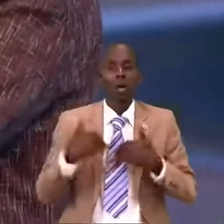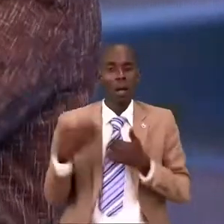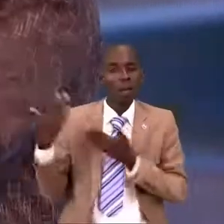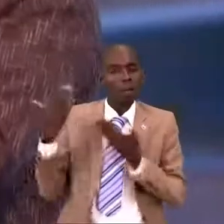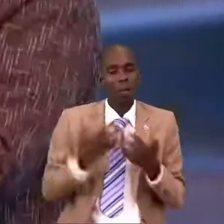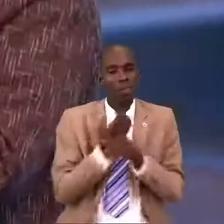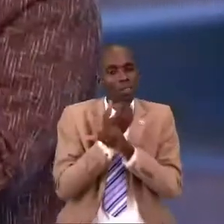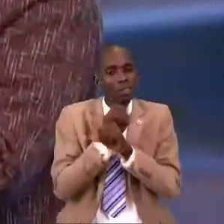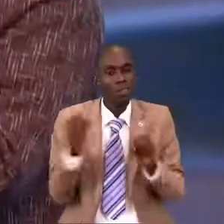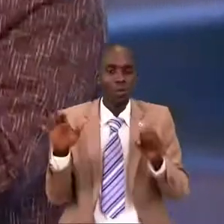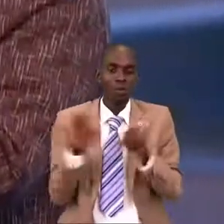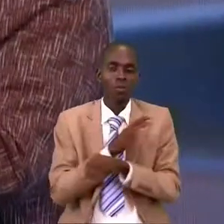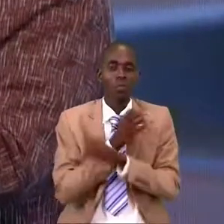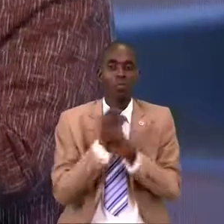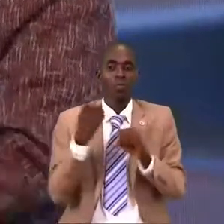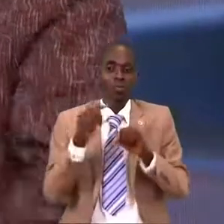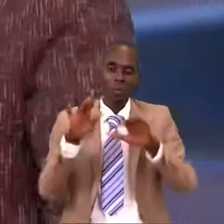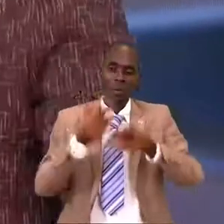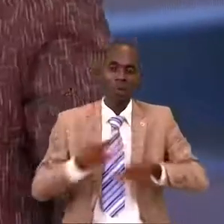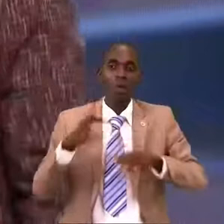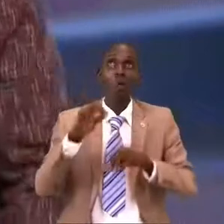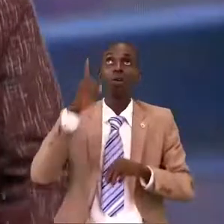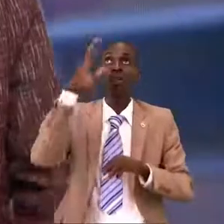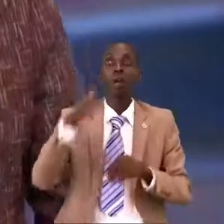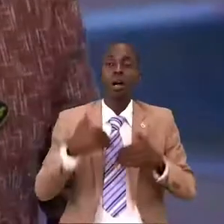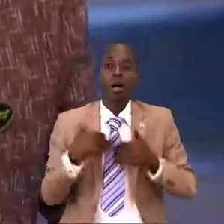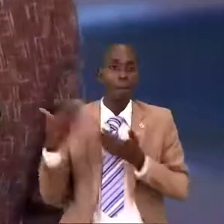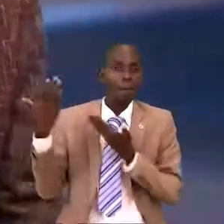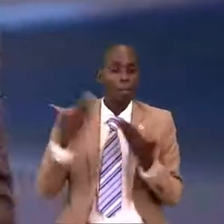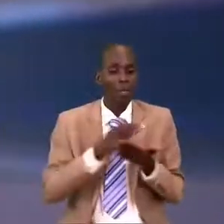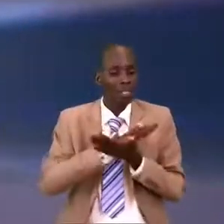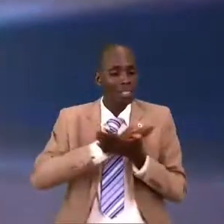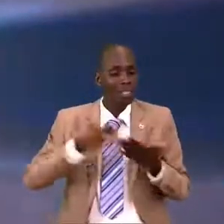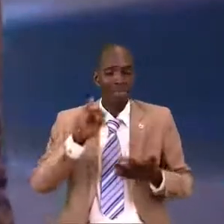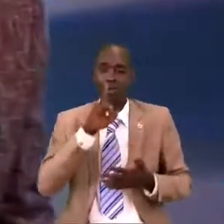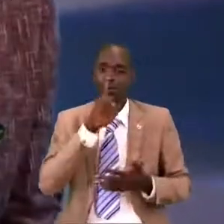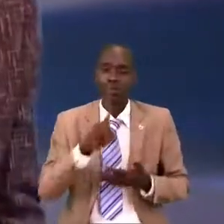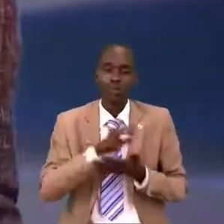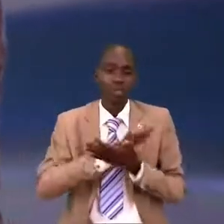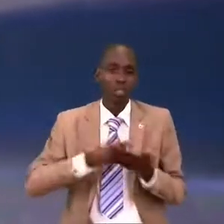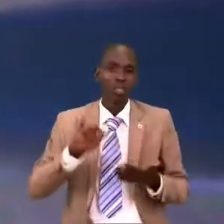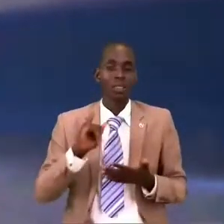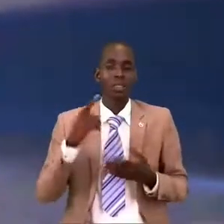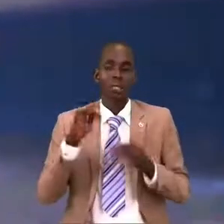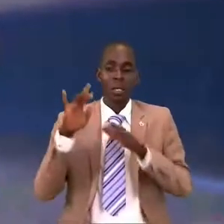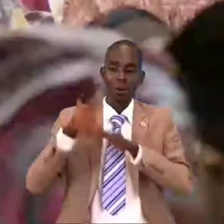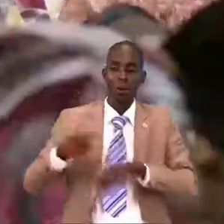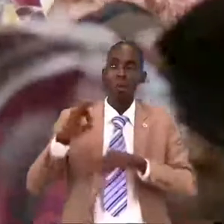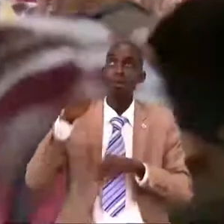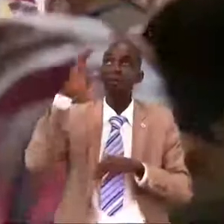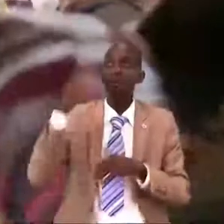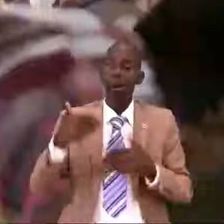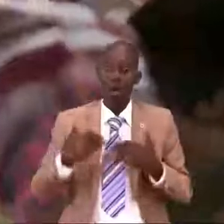vraie purification. La miséricorde de Dieu a transformé ta vie pour le meilleur. Si ce n'est pas encore arrivé, ça va